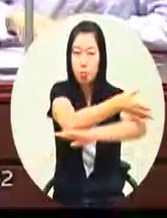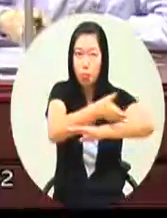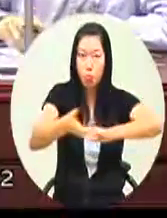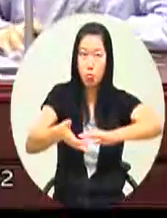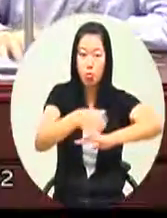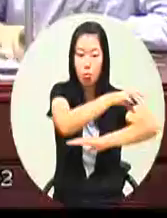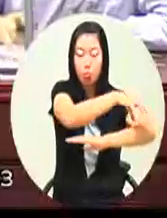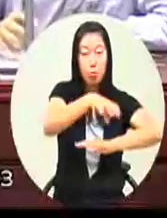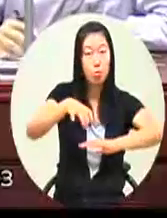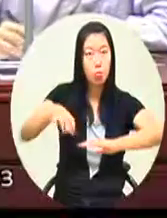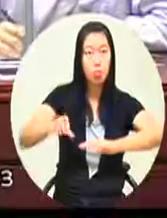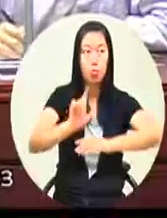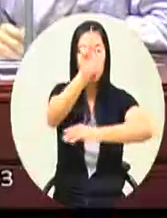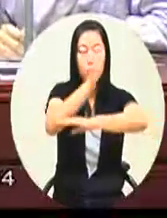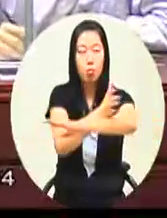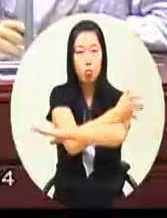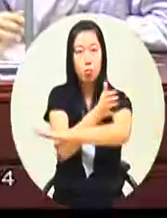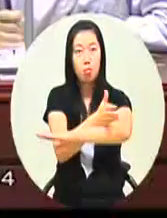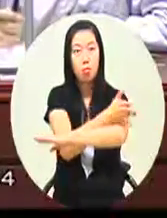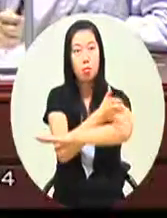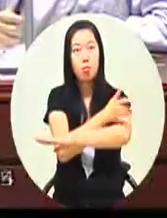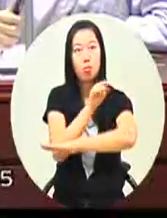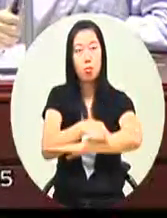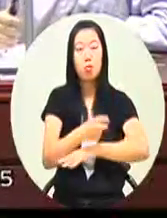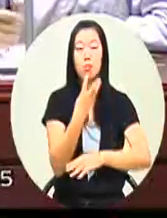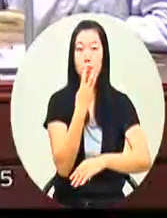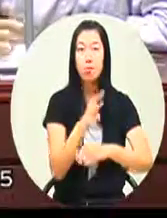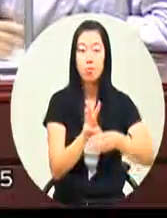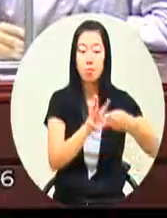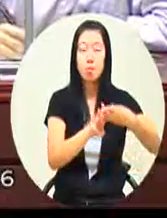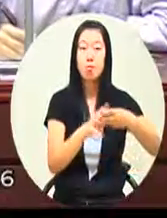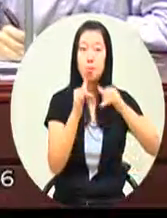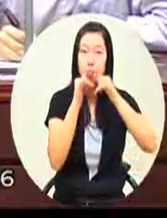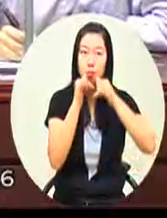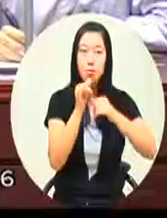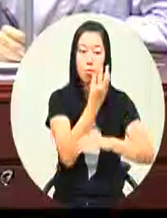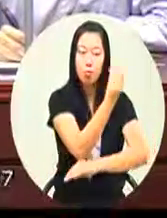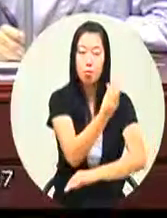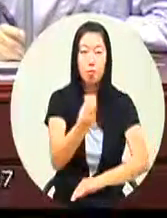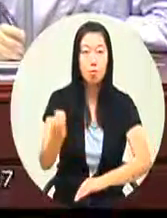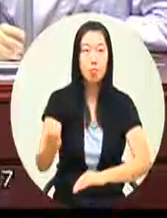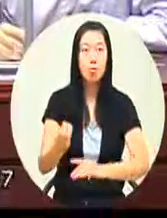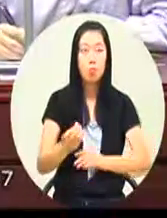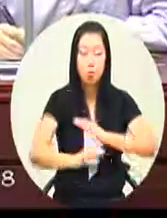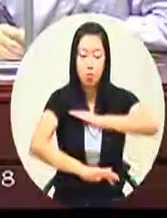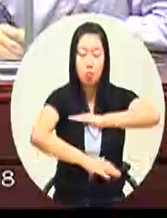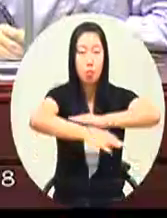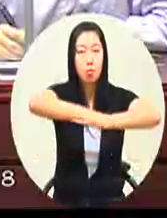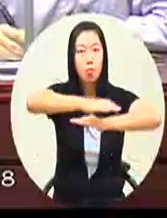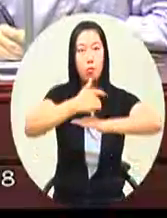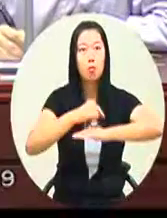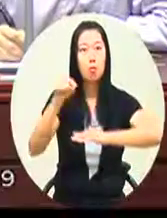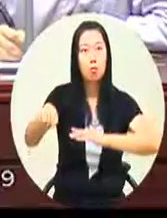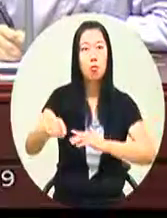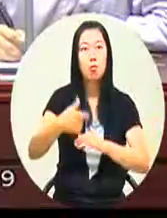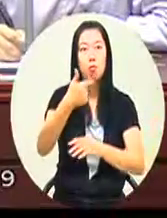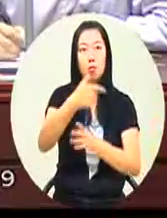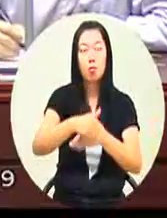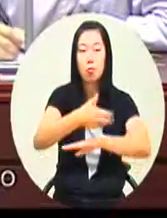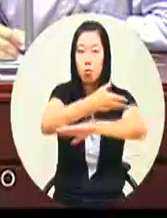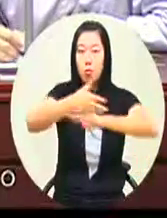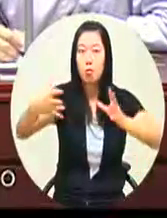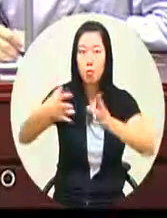哈，伫咱顶游遮残留这个遮哈，有一挂淹水哈的问题哈，阮有甲六合局啊会监做这